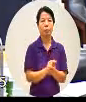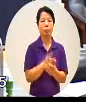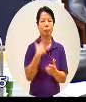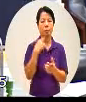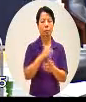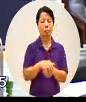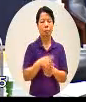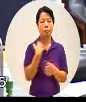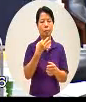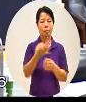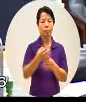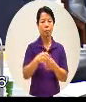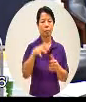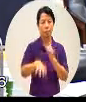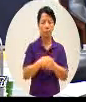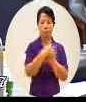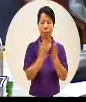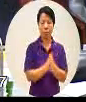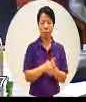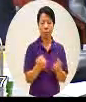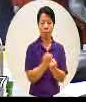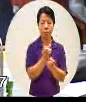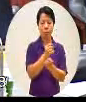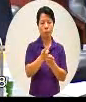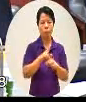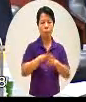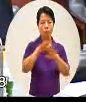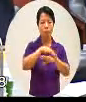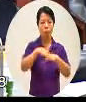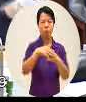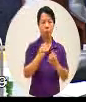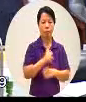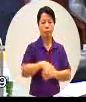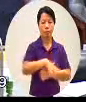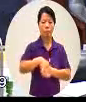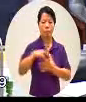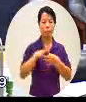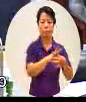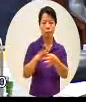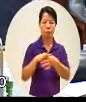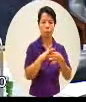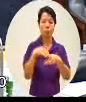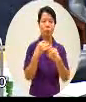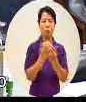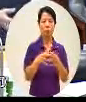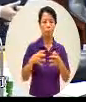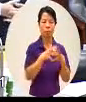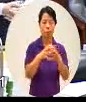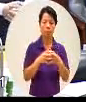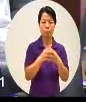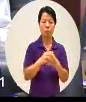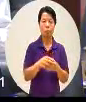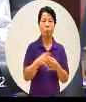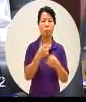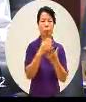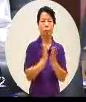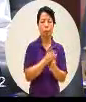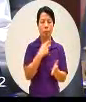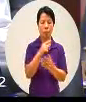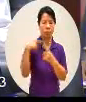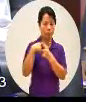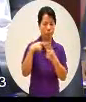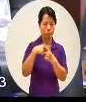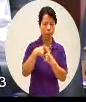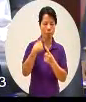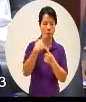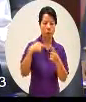的贵会会充分的发挥对市府各机关联系协调与整合的角色，继续善尽研究发展